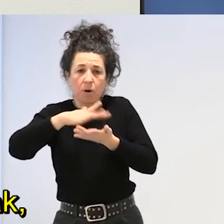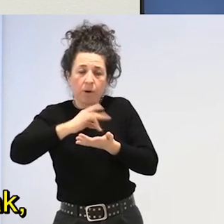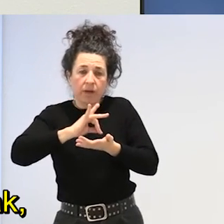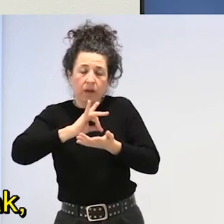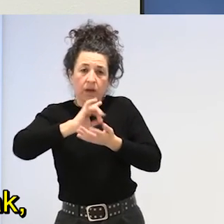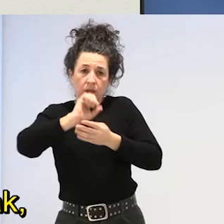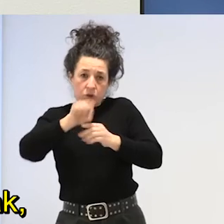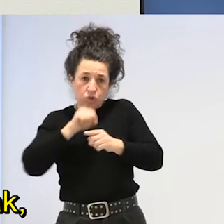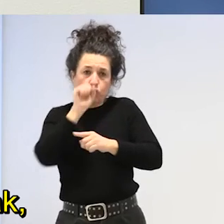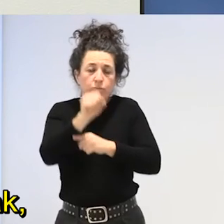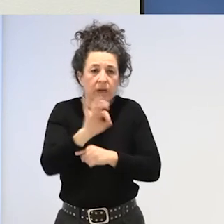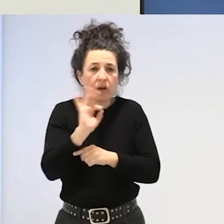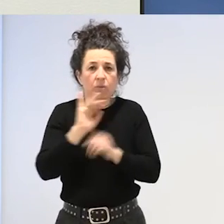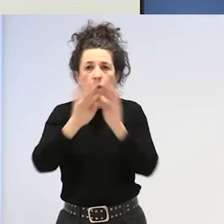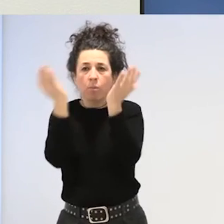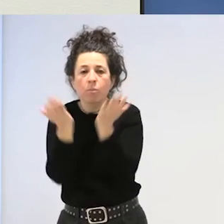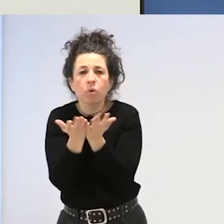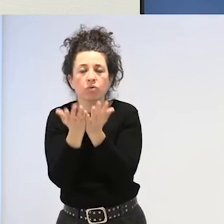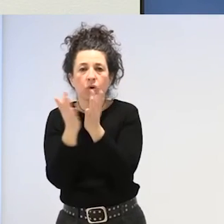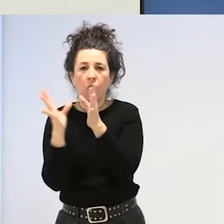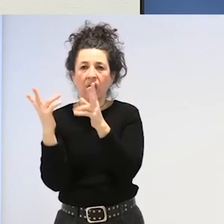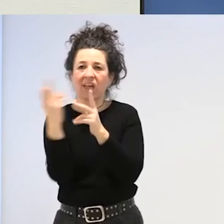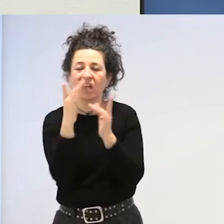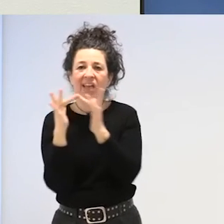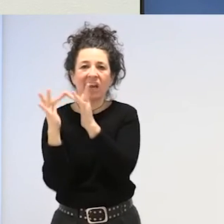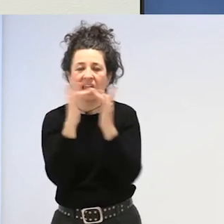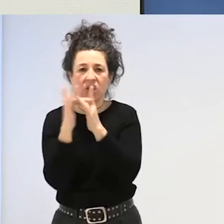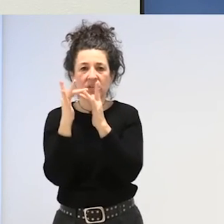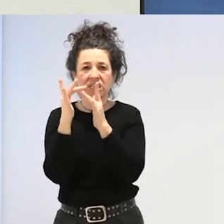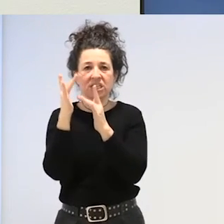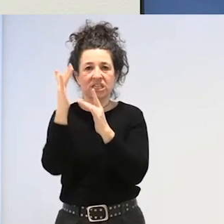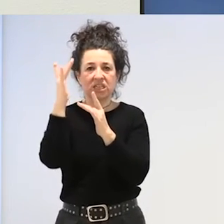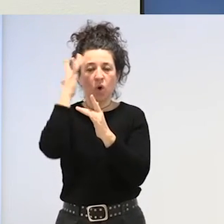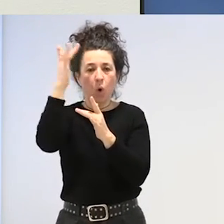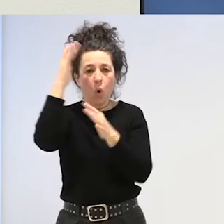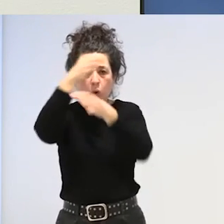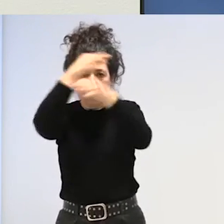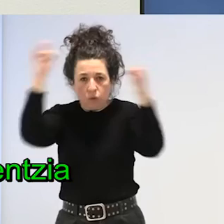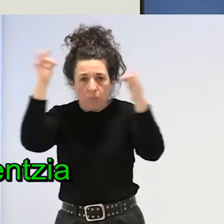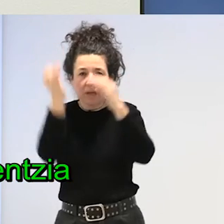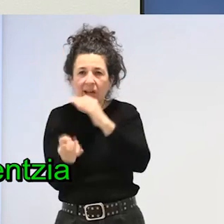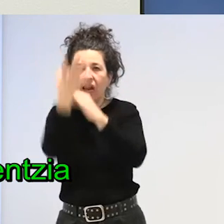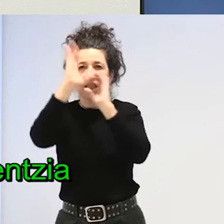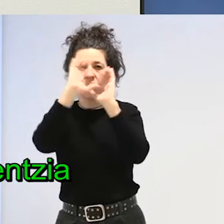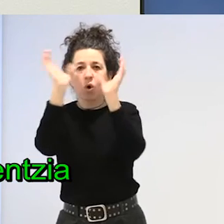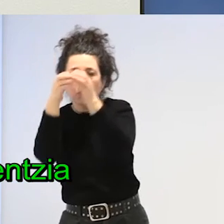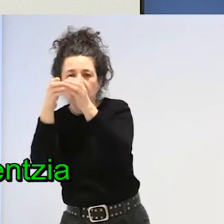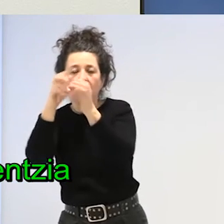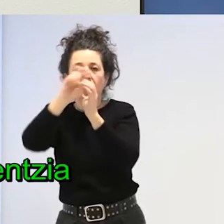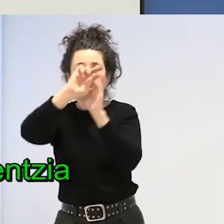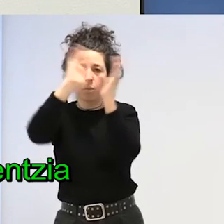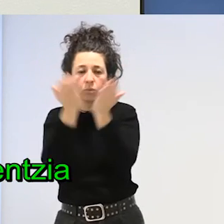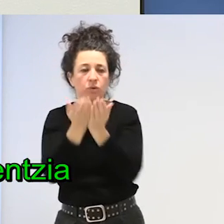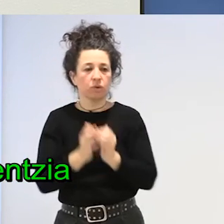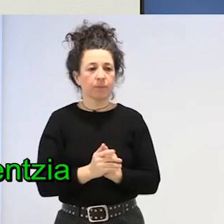mundu eta harreman utopiko akezu utilen bai. Artean edo komunitatean sortzen ez. Bai, Haraway